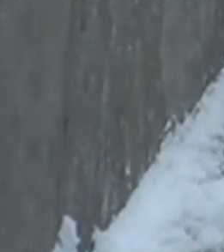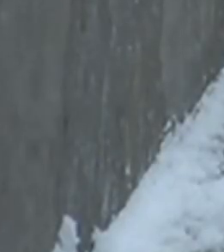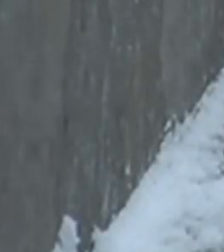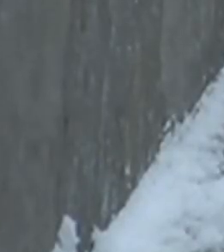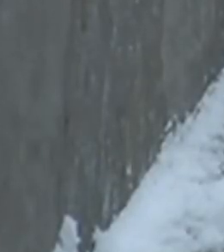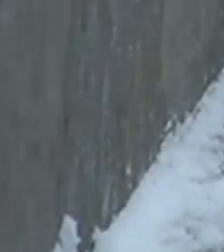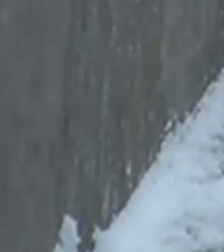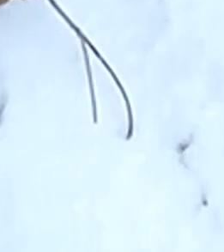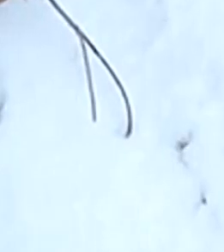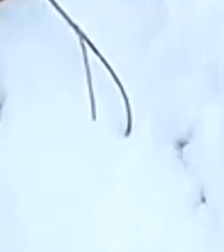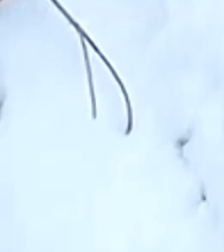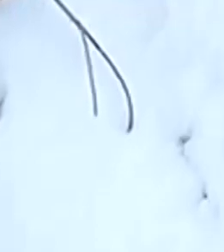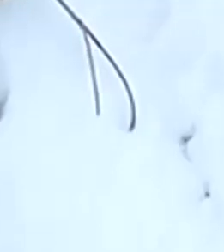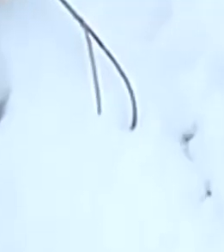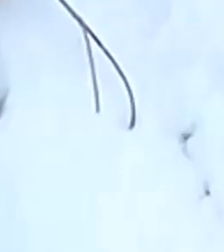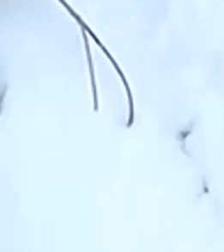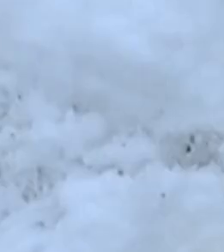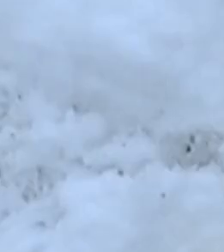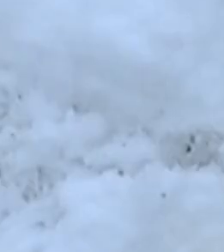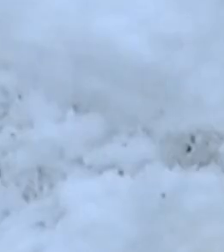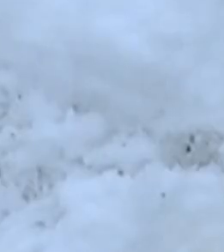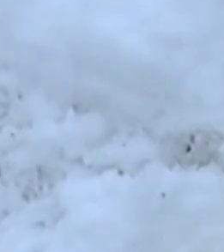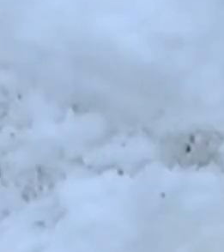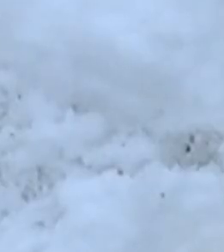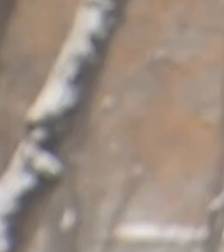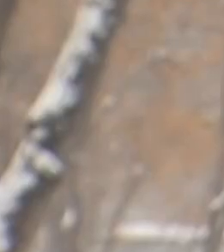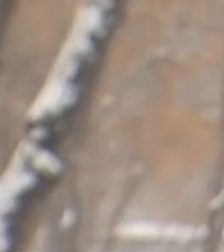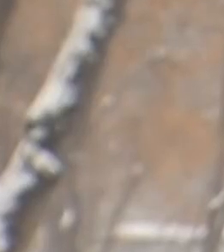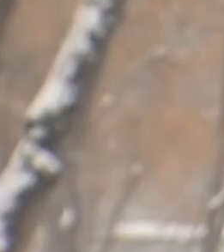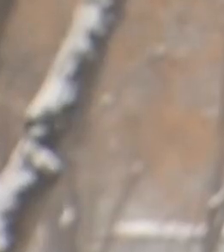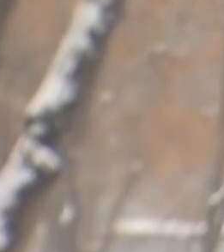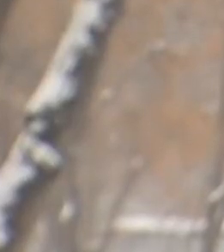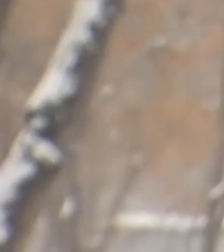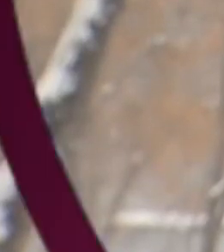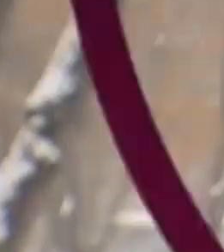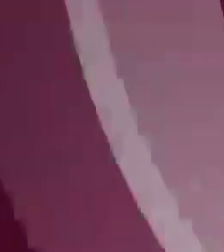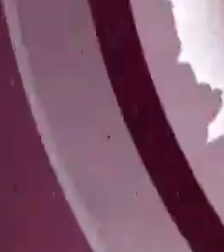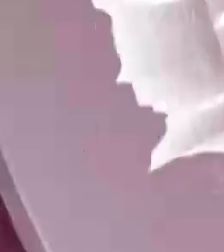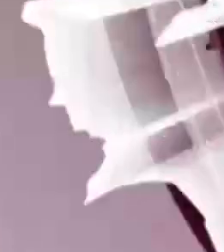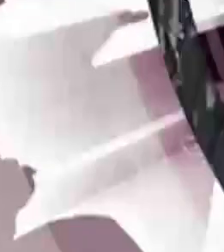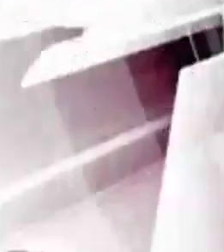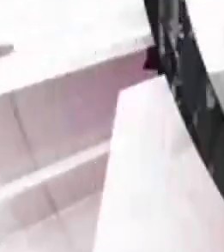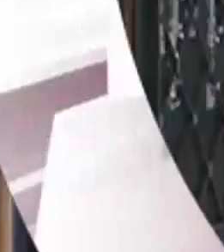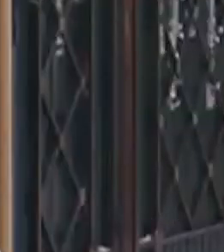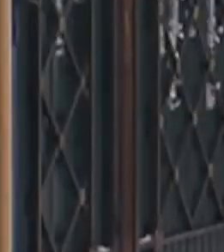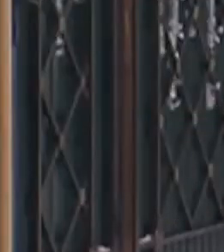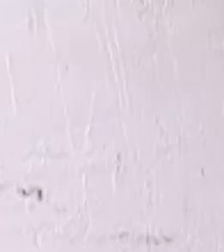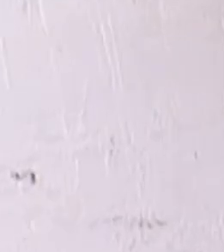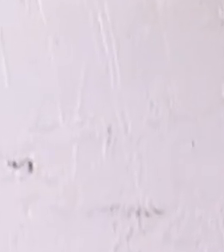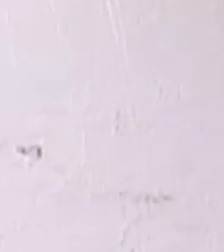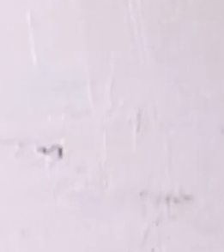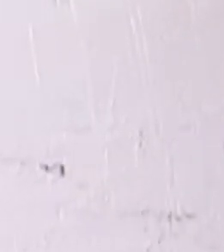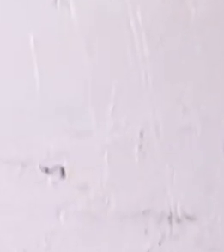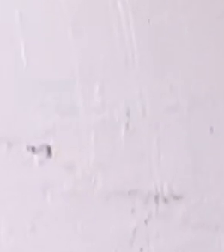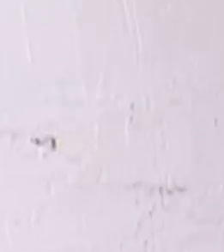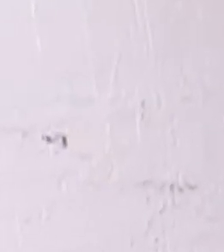района жалуются на проблемы с канализацией. Что именно их обеспокоило, расскажет Денис Зимцов. В Наурызбайском районе